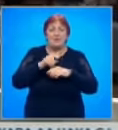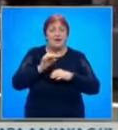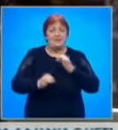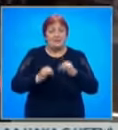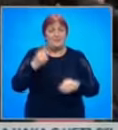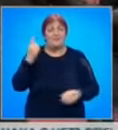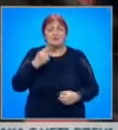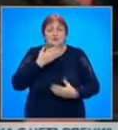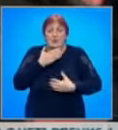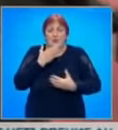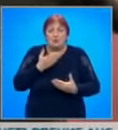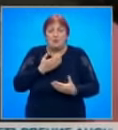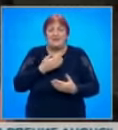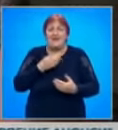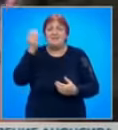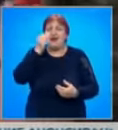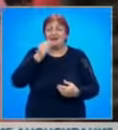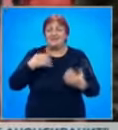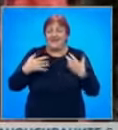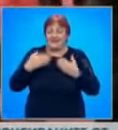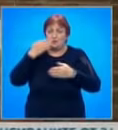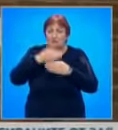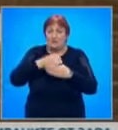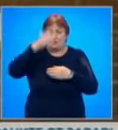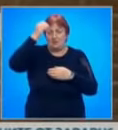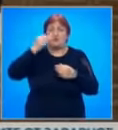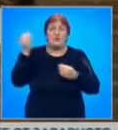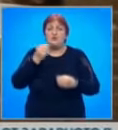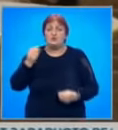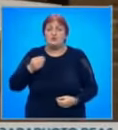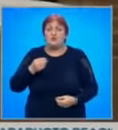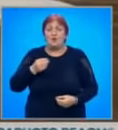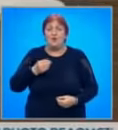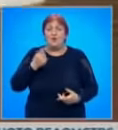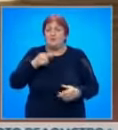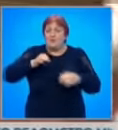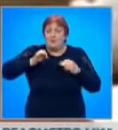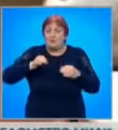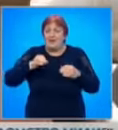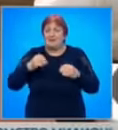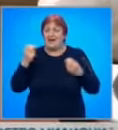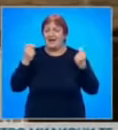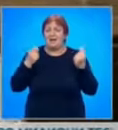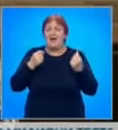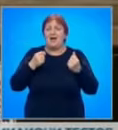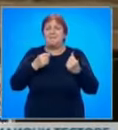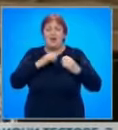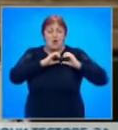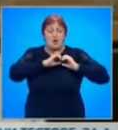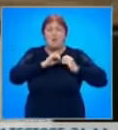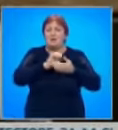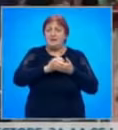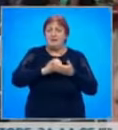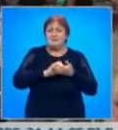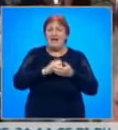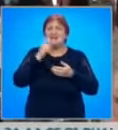пандемията единствено благодарение на Арт Театър в Германия достига българско изкуство. Дори и в момента постановката «Любовни писма» с Яна Маринова